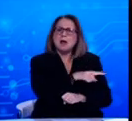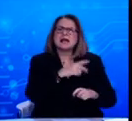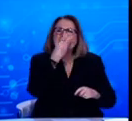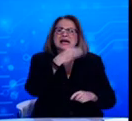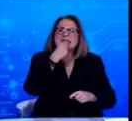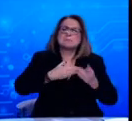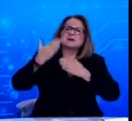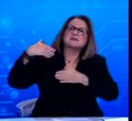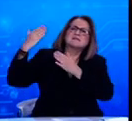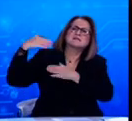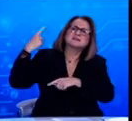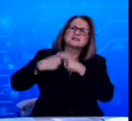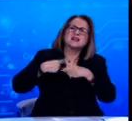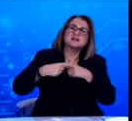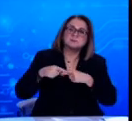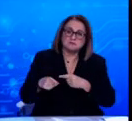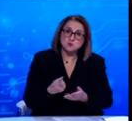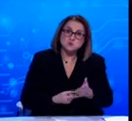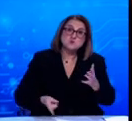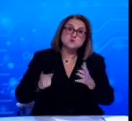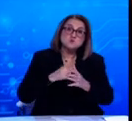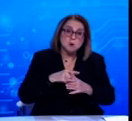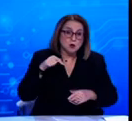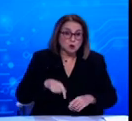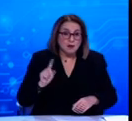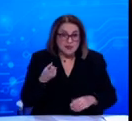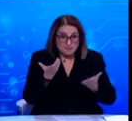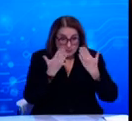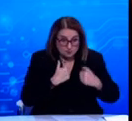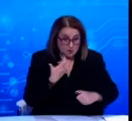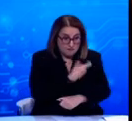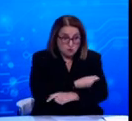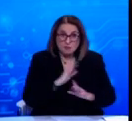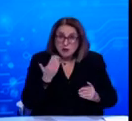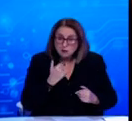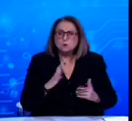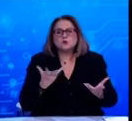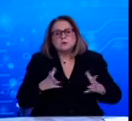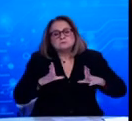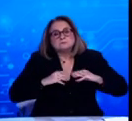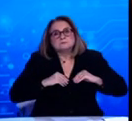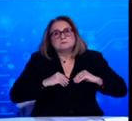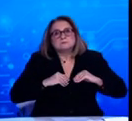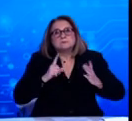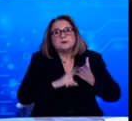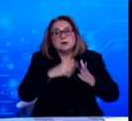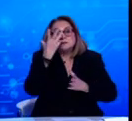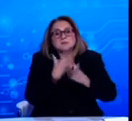θεραπεία, πρέπει να μάθουμε να ζούμε μαζί του. Αλλάζοντας όμως σημαντικά την καθημερινότητά